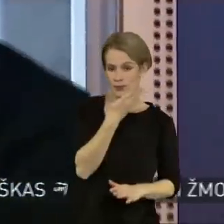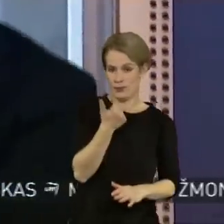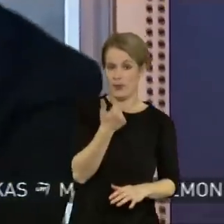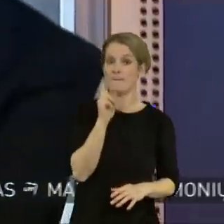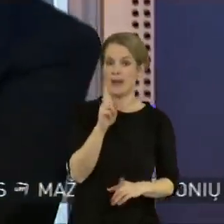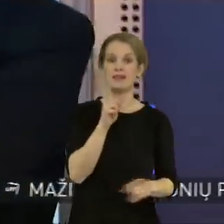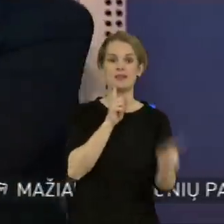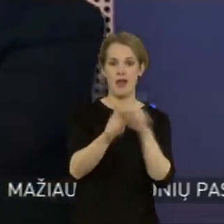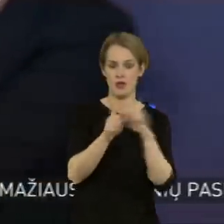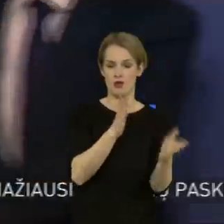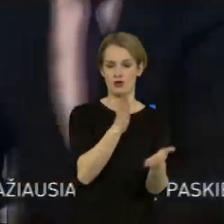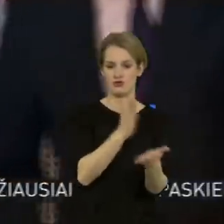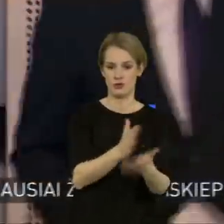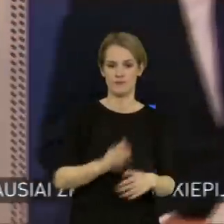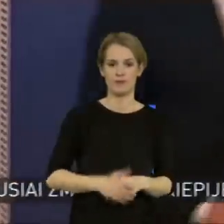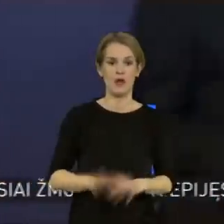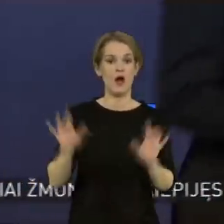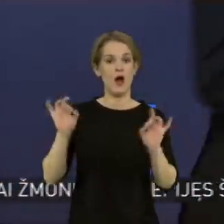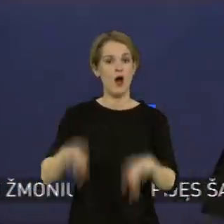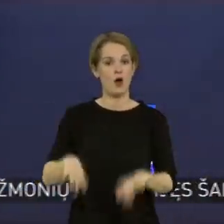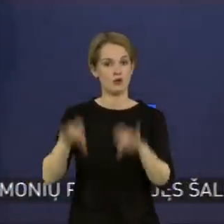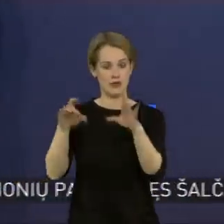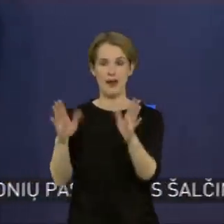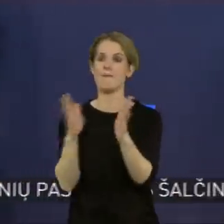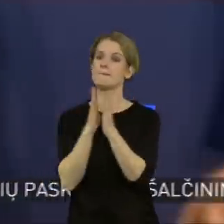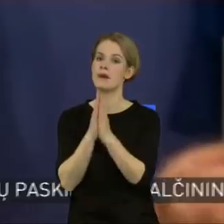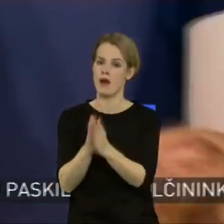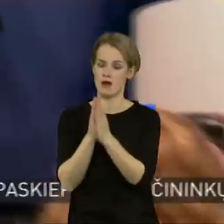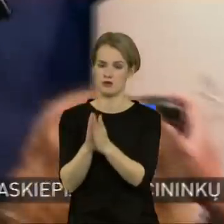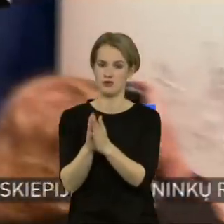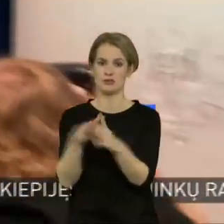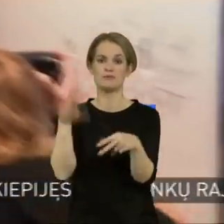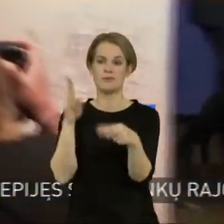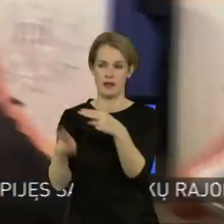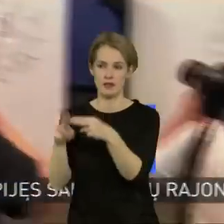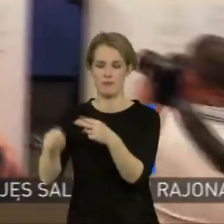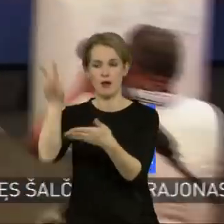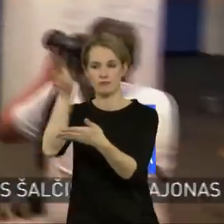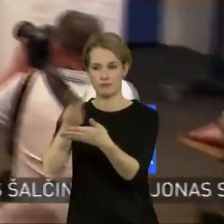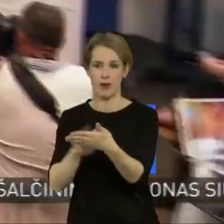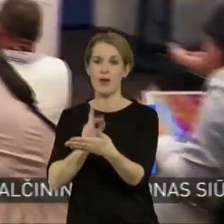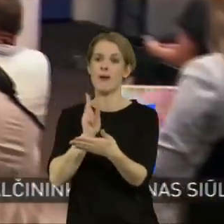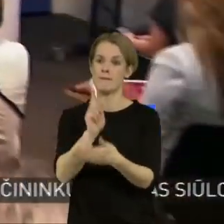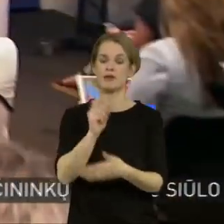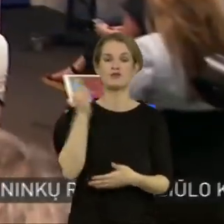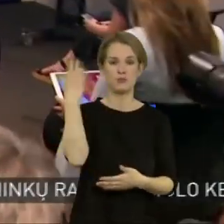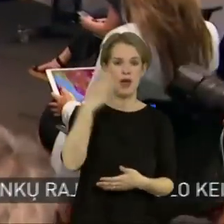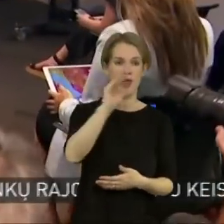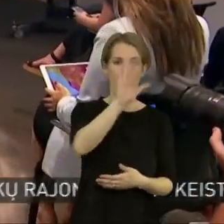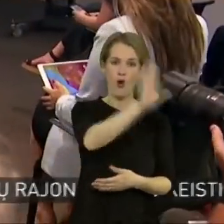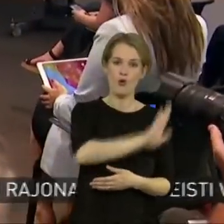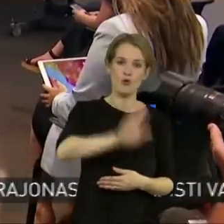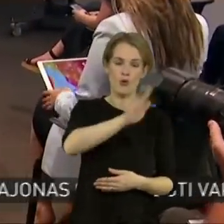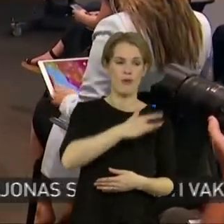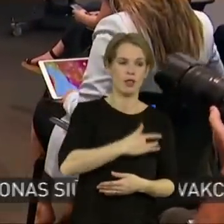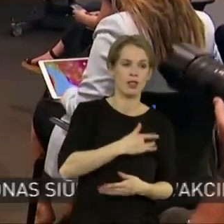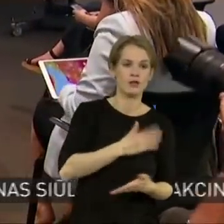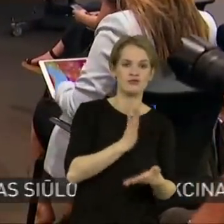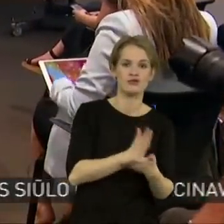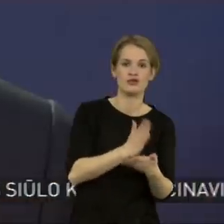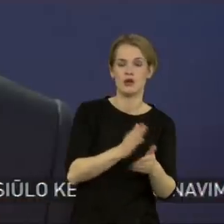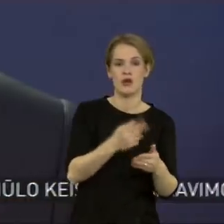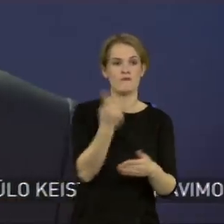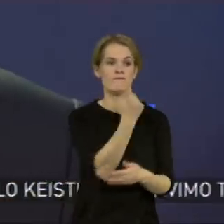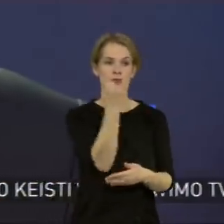Australija prašo peržvelgti sprendimą, bet sako, suprantanti Europoje atvyrantį nerimą ir nelaikanti to vakcinų nacionalizmo